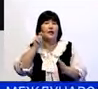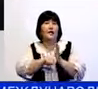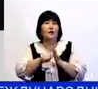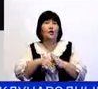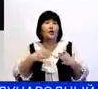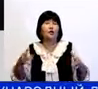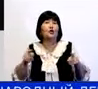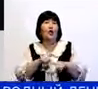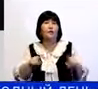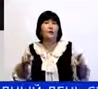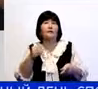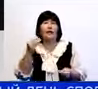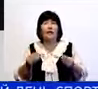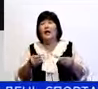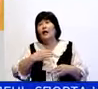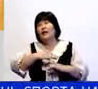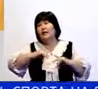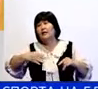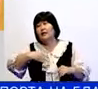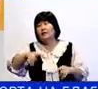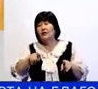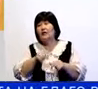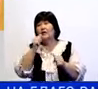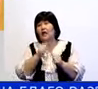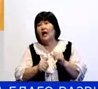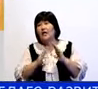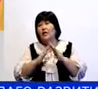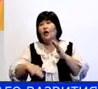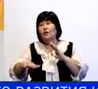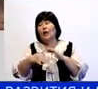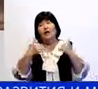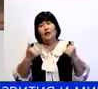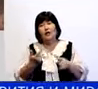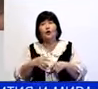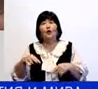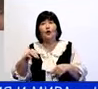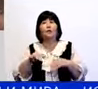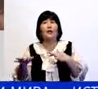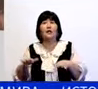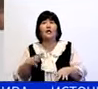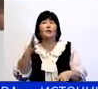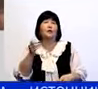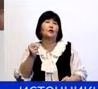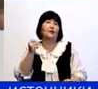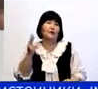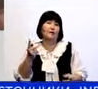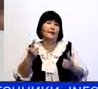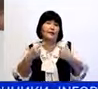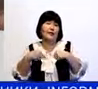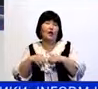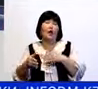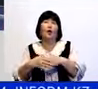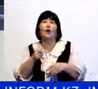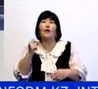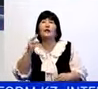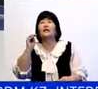широкой пропаганде игры. Теннисные столы стоят чуть ли не в каждом дворе. На сегодня по области действует 512 секций с охватом около